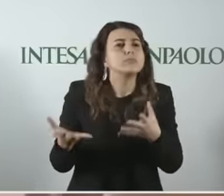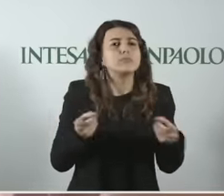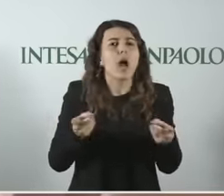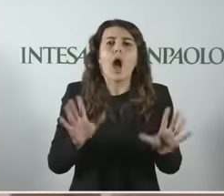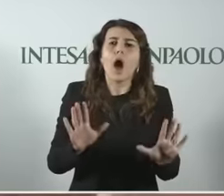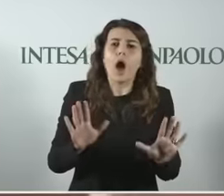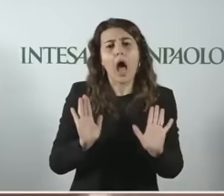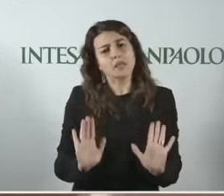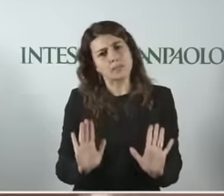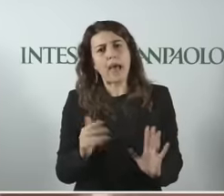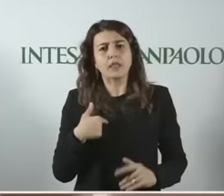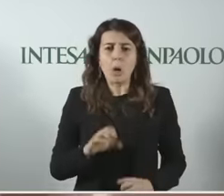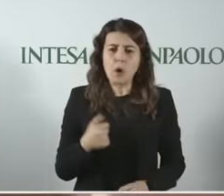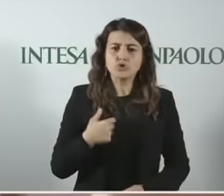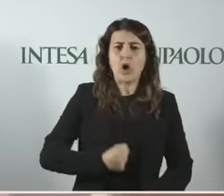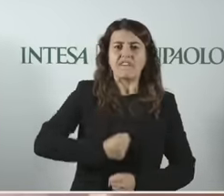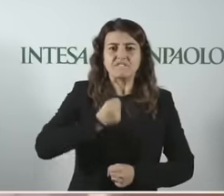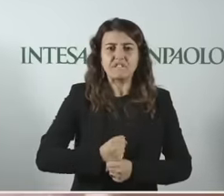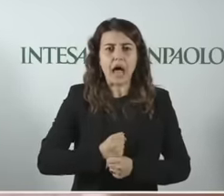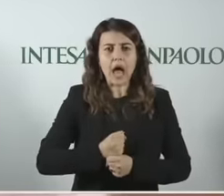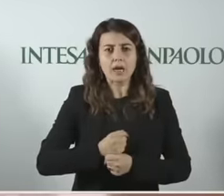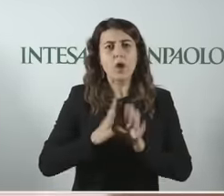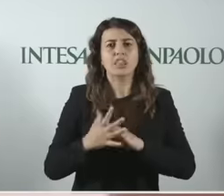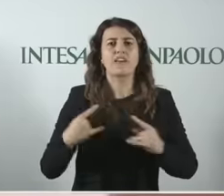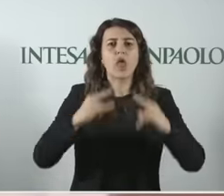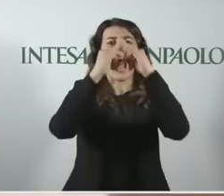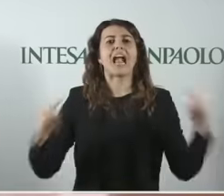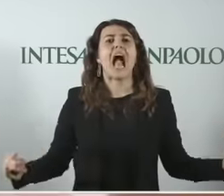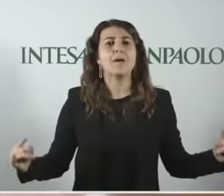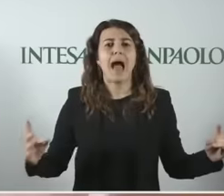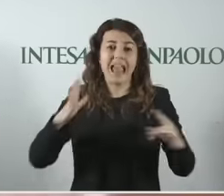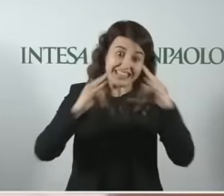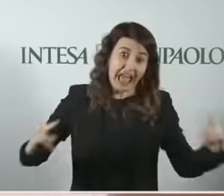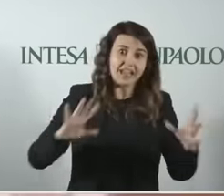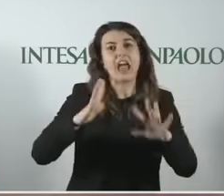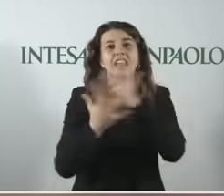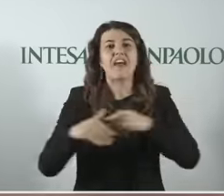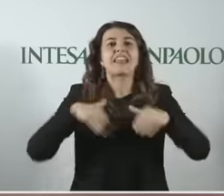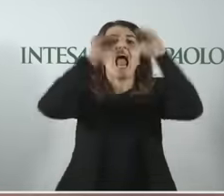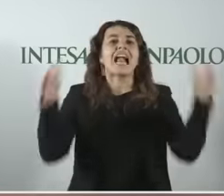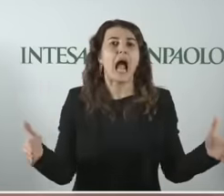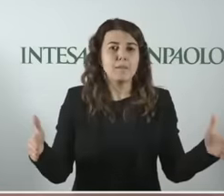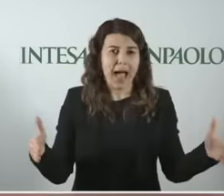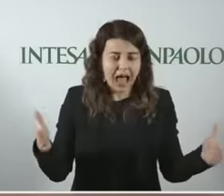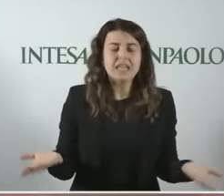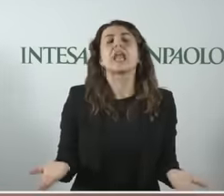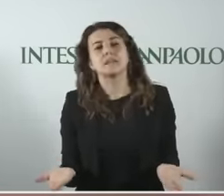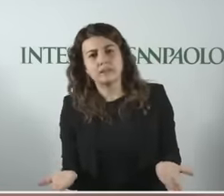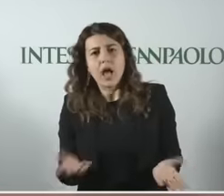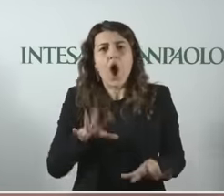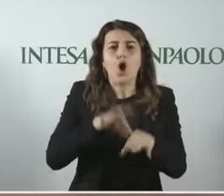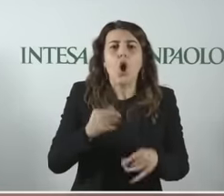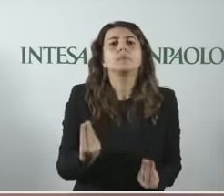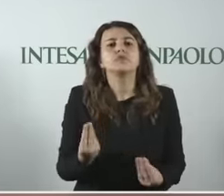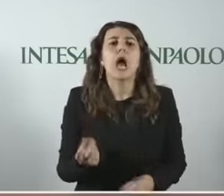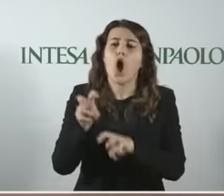che si può stare Fer in un posto così hai una capanna finalmente anziché una tenda Ecco sempre hai una capanna e coltivi